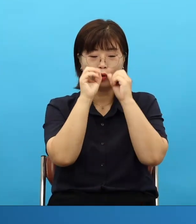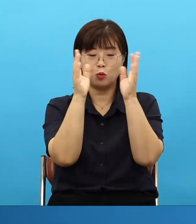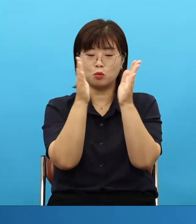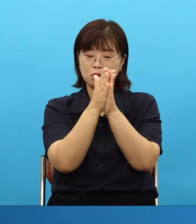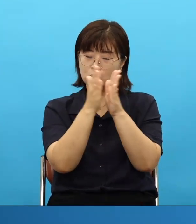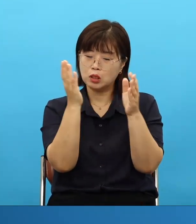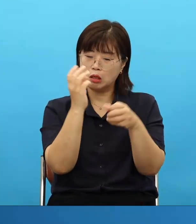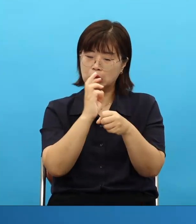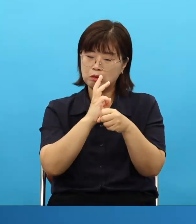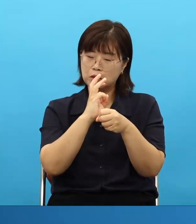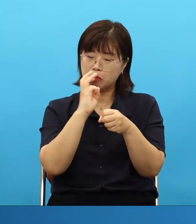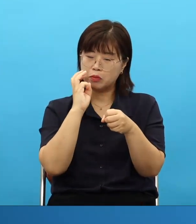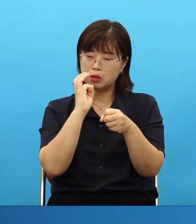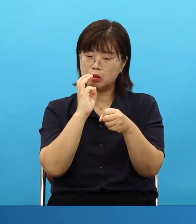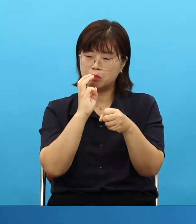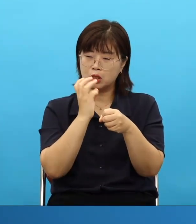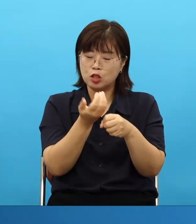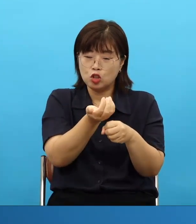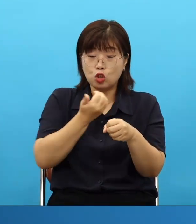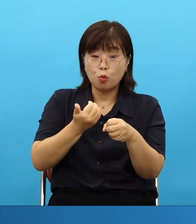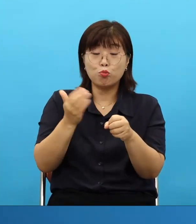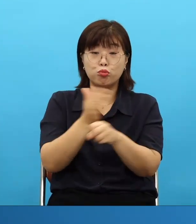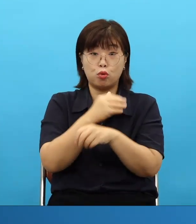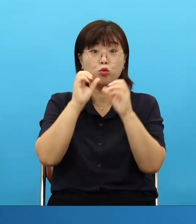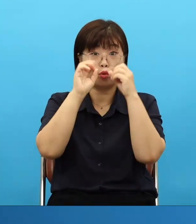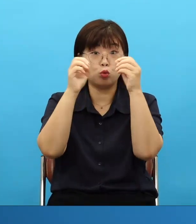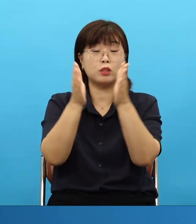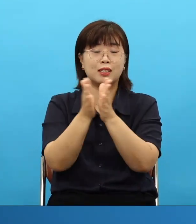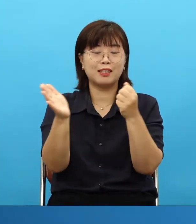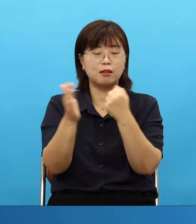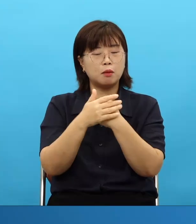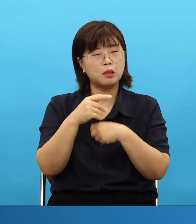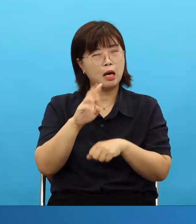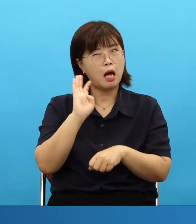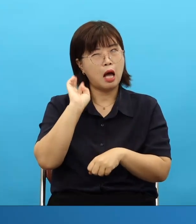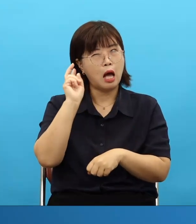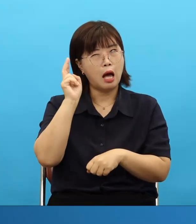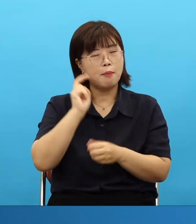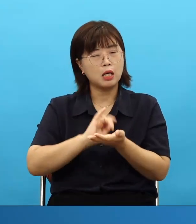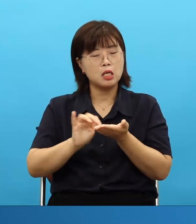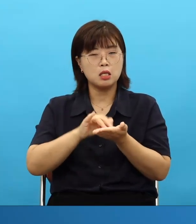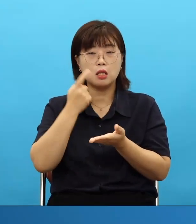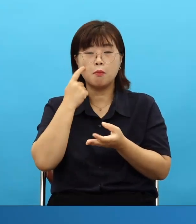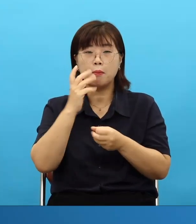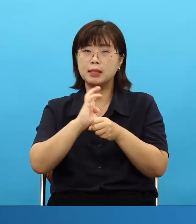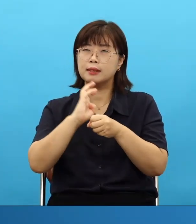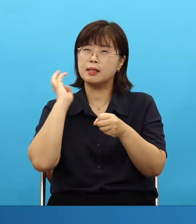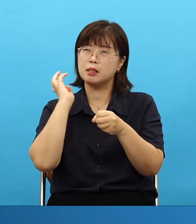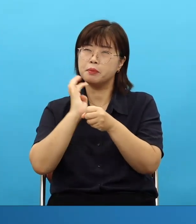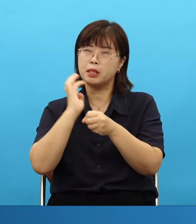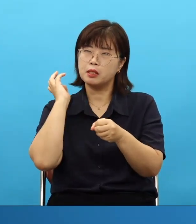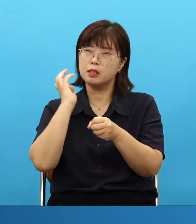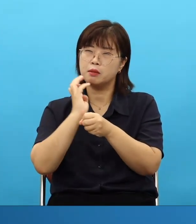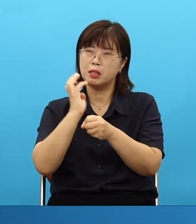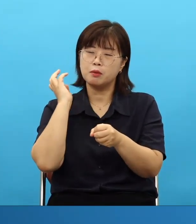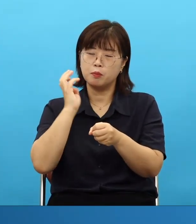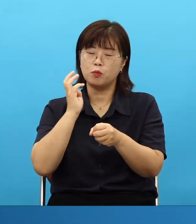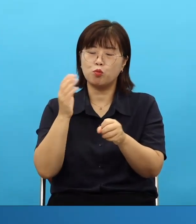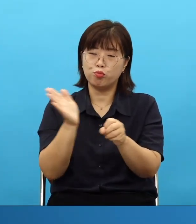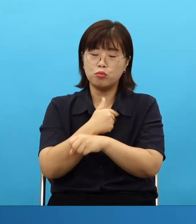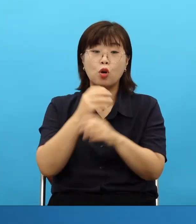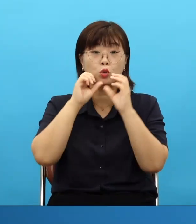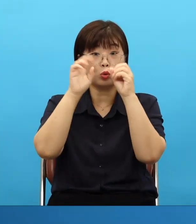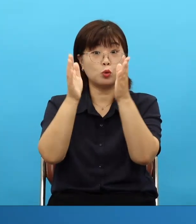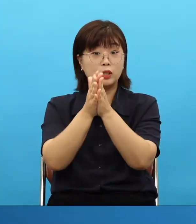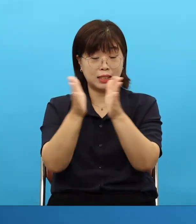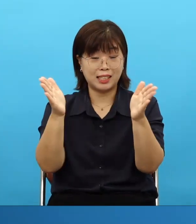앞에 있을 때 내가 부목사를 했을 때 우리 청년들을 훈련을 시켰어요. And even before that, I